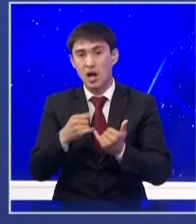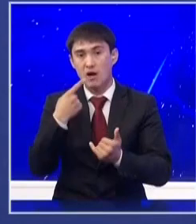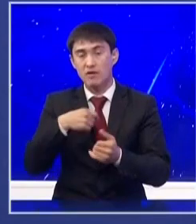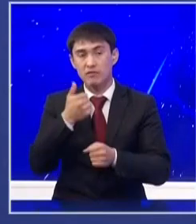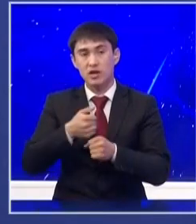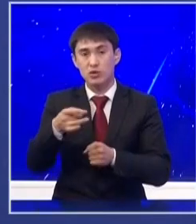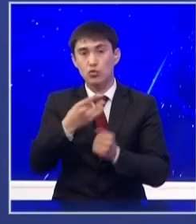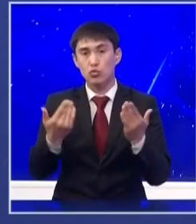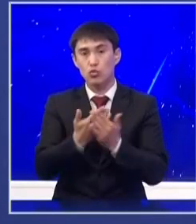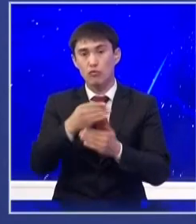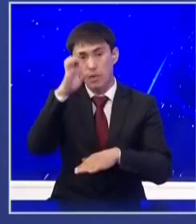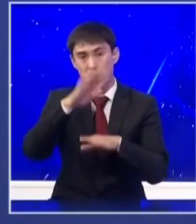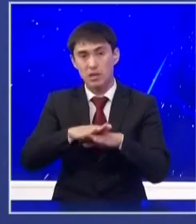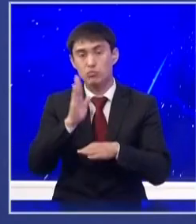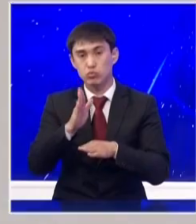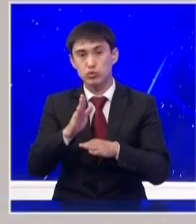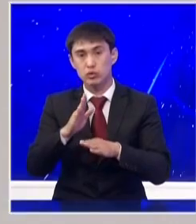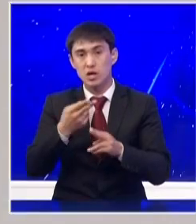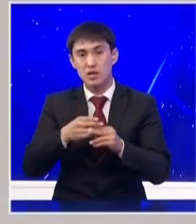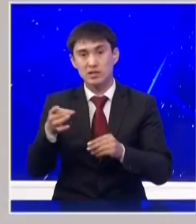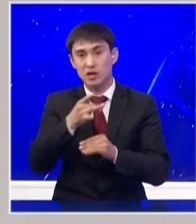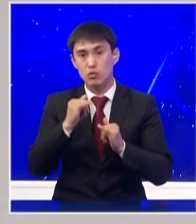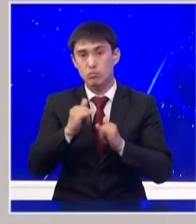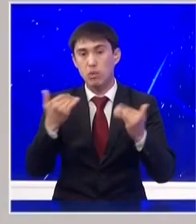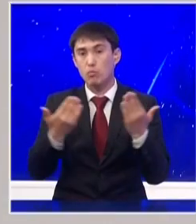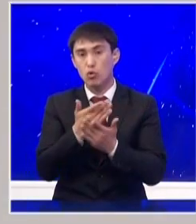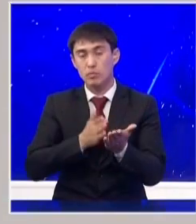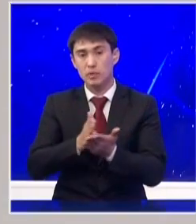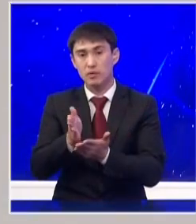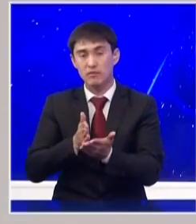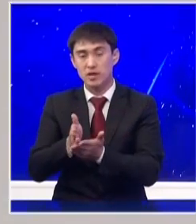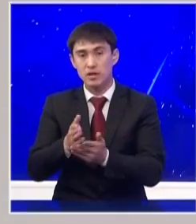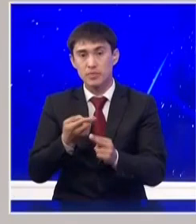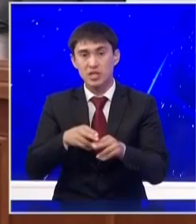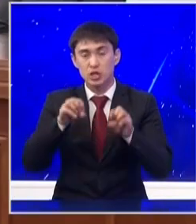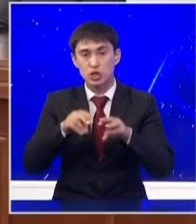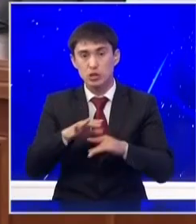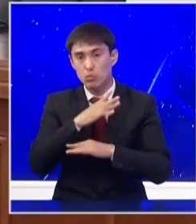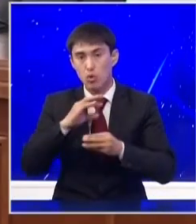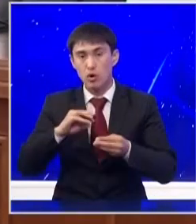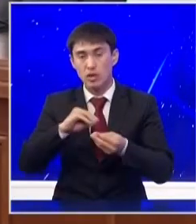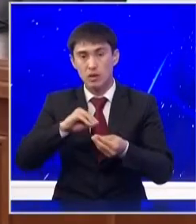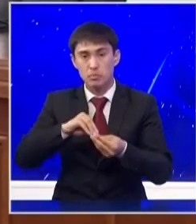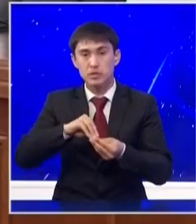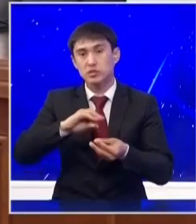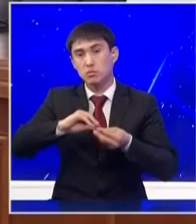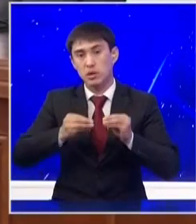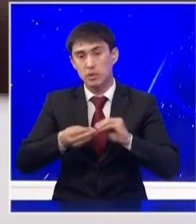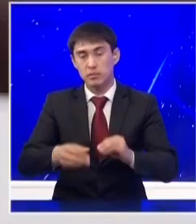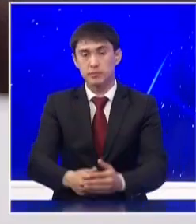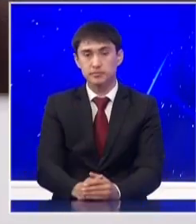глава края новому акиму придется поднимать район по многим параметрам а также решать немало накопившихся